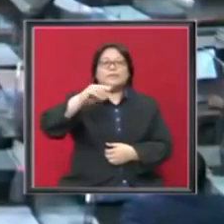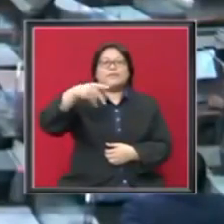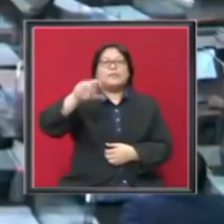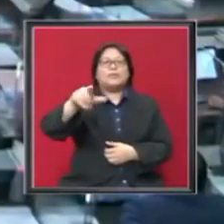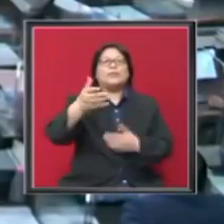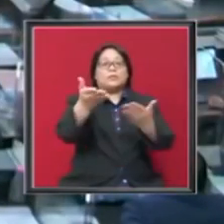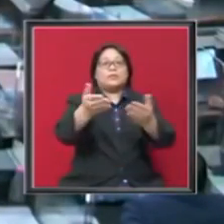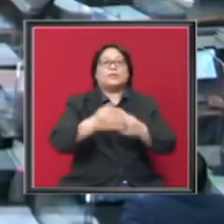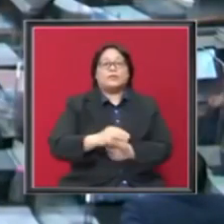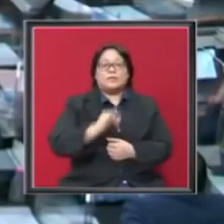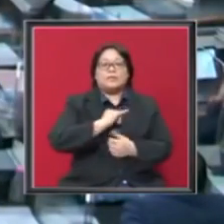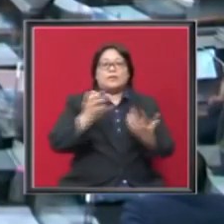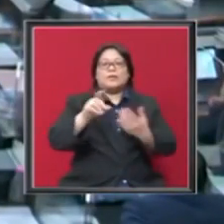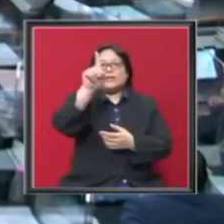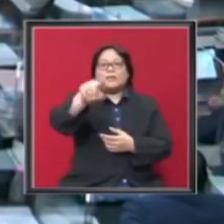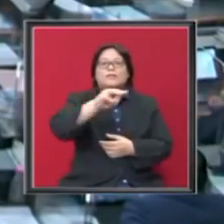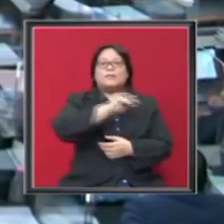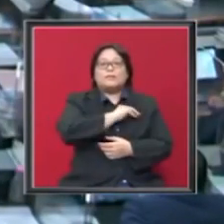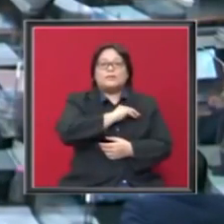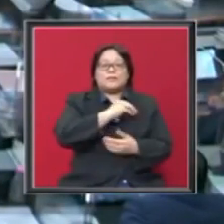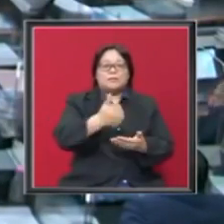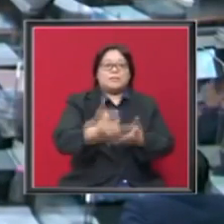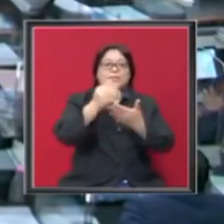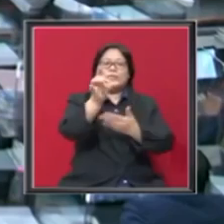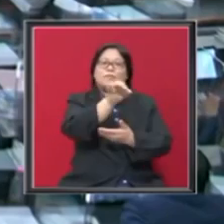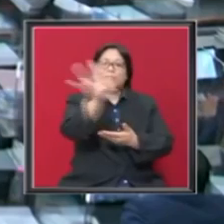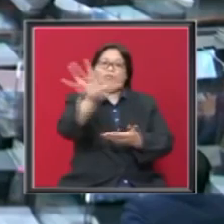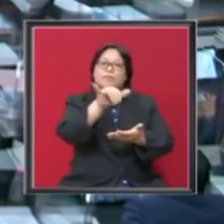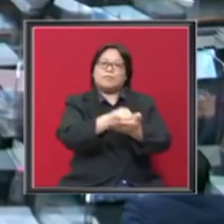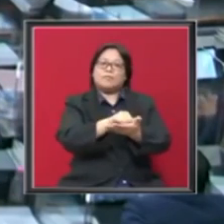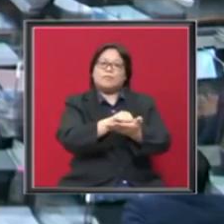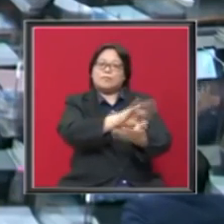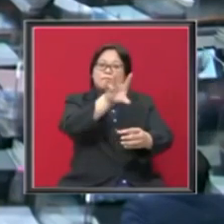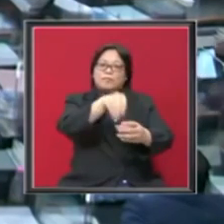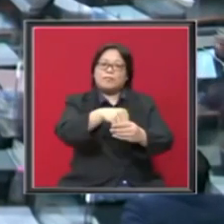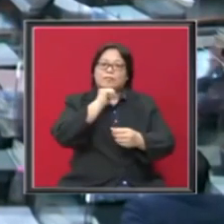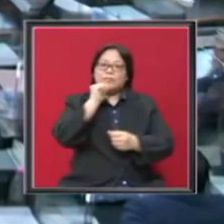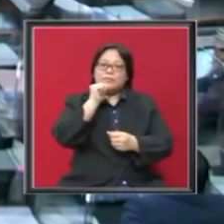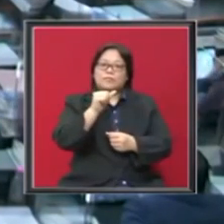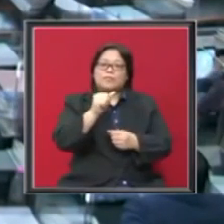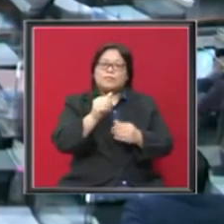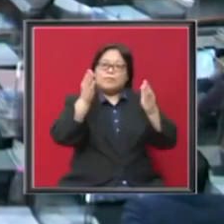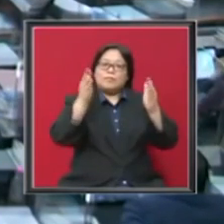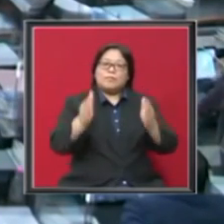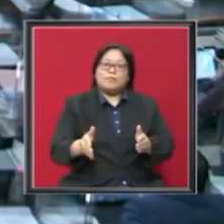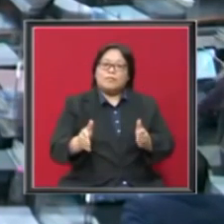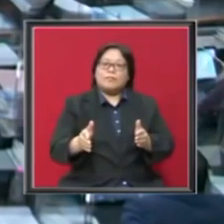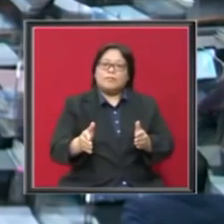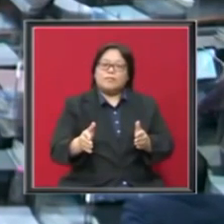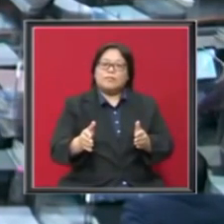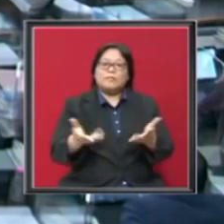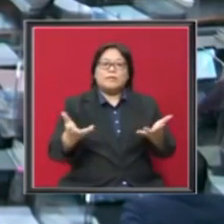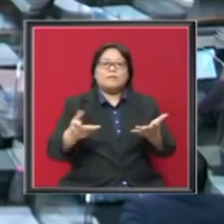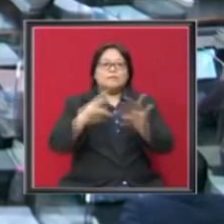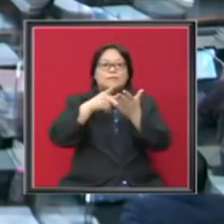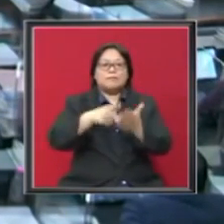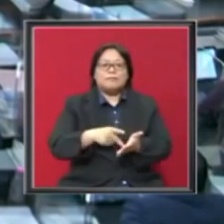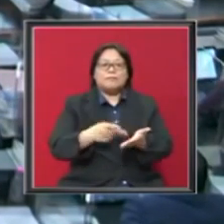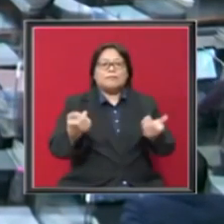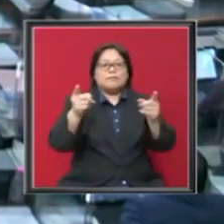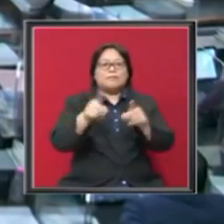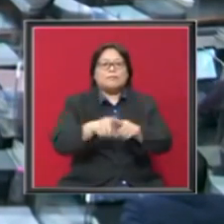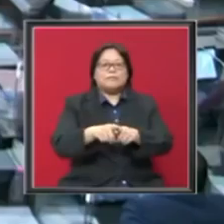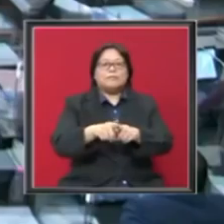perbekalan 2021 Menteri Keuangan record atau sebisa Felton 12 menghubungkan bahwa produk kain untuk jasa atau kini